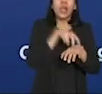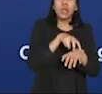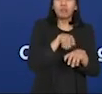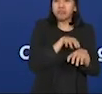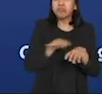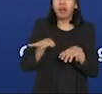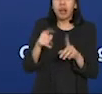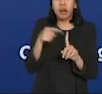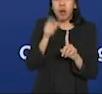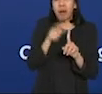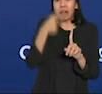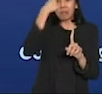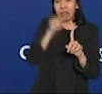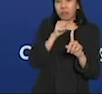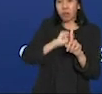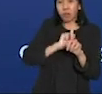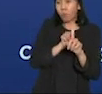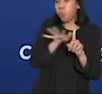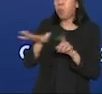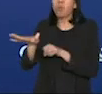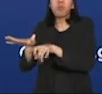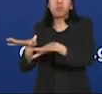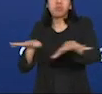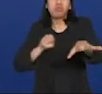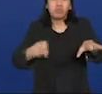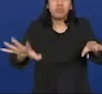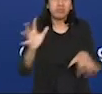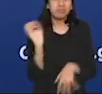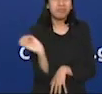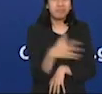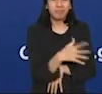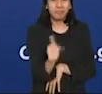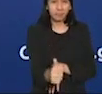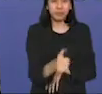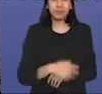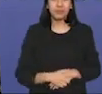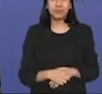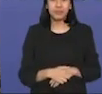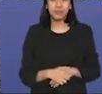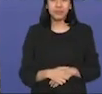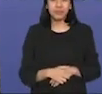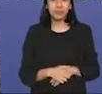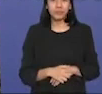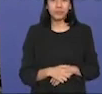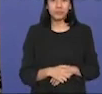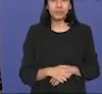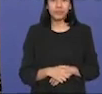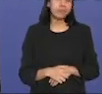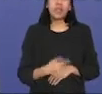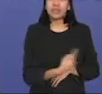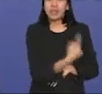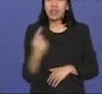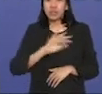memunculkan kemungkinan penularan dari orang lain Oleh karena itu kita mendorong bahwa semua